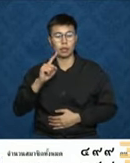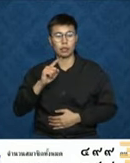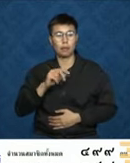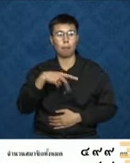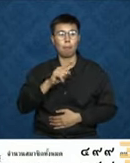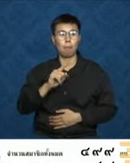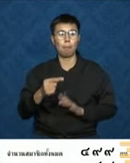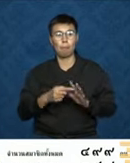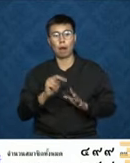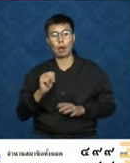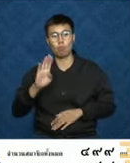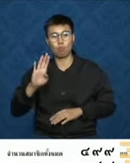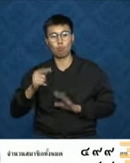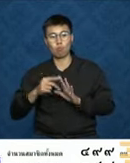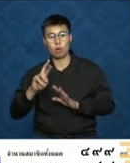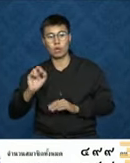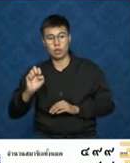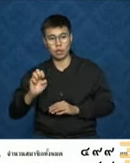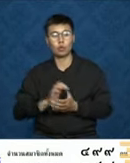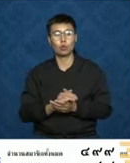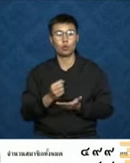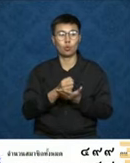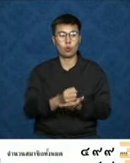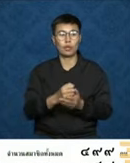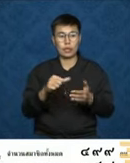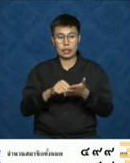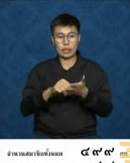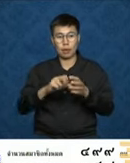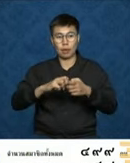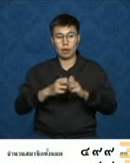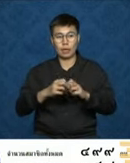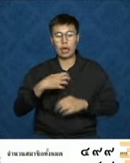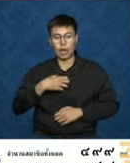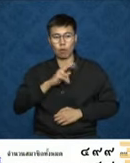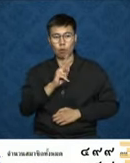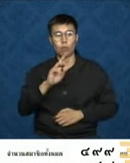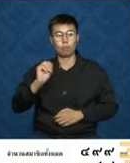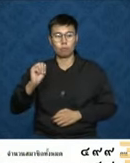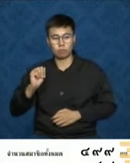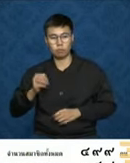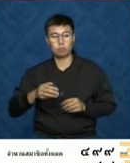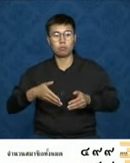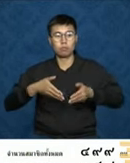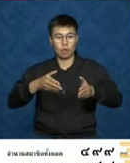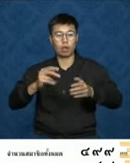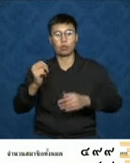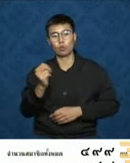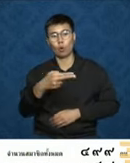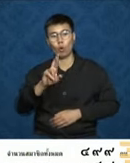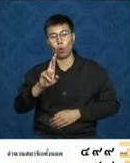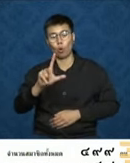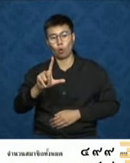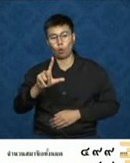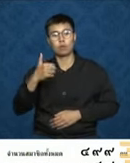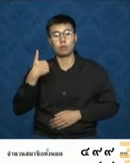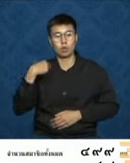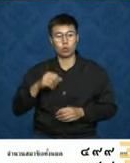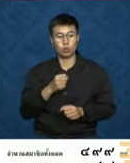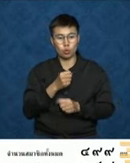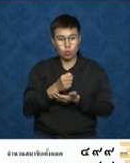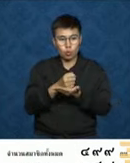เพื่อแก้ปัญหาการจราจรอย่างยั่งยืนครับท่านประธานอยากให้กรมทางหลวงชนบทเร่งพิจารณาโครงการก่อสร้าง